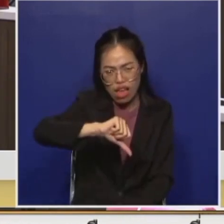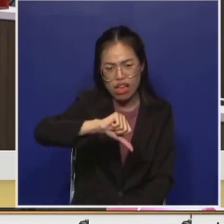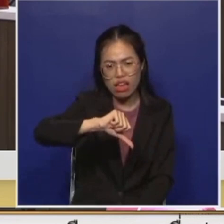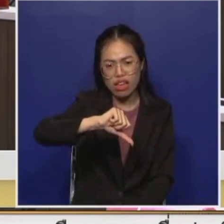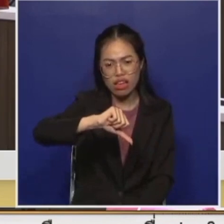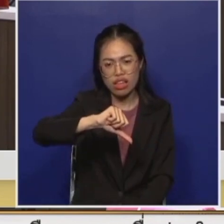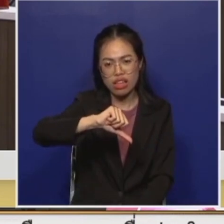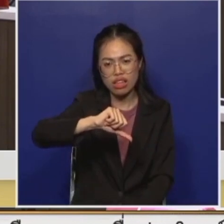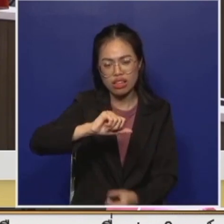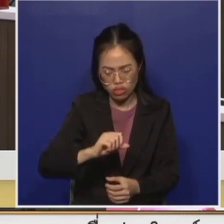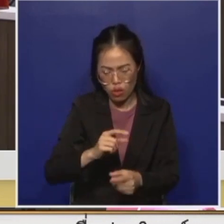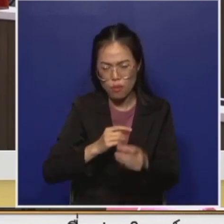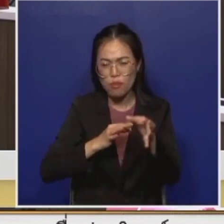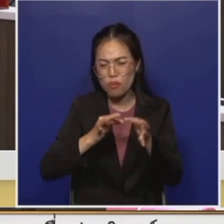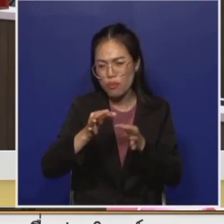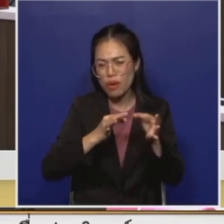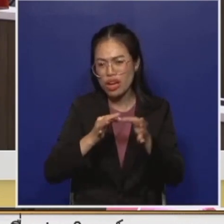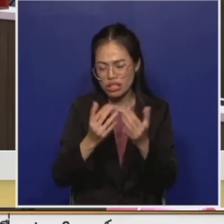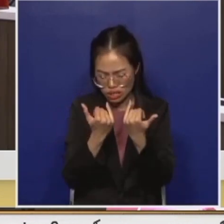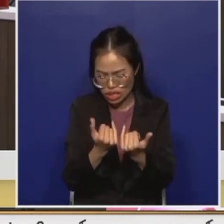ก็ตพดอยงี้คร เพรมัปากฏฉมอยขQU fluct